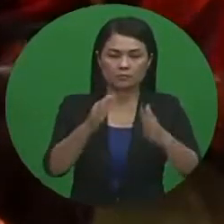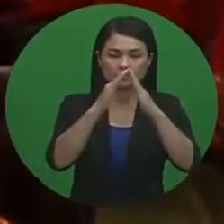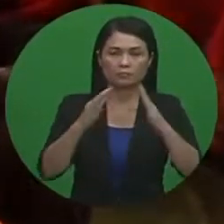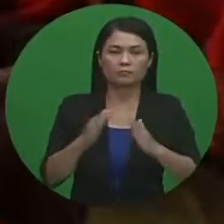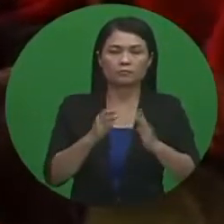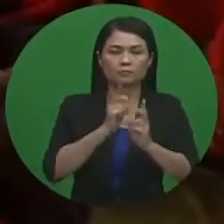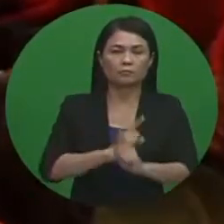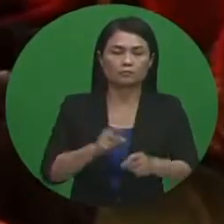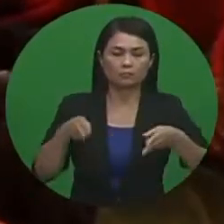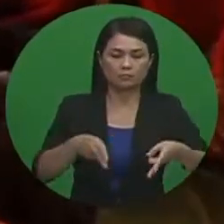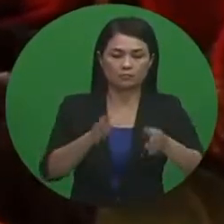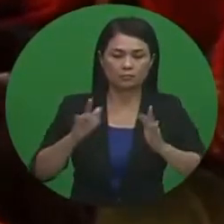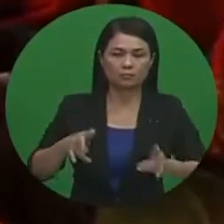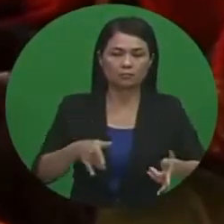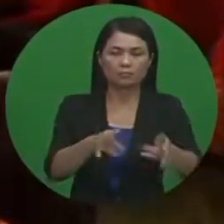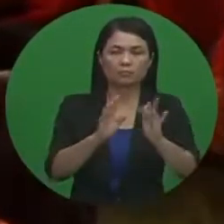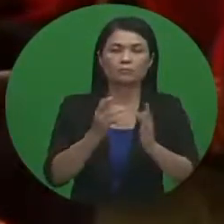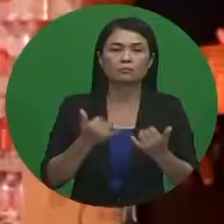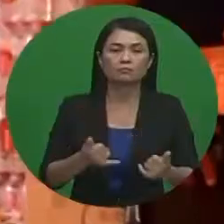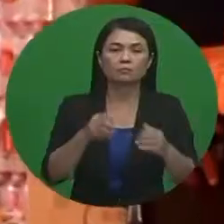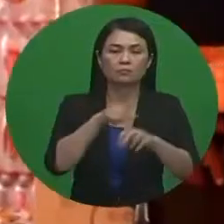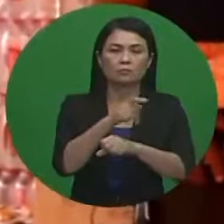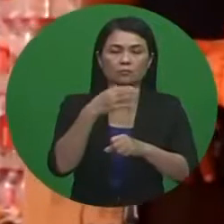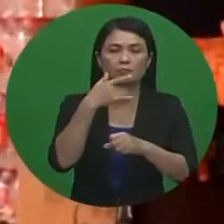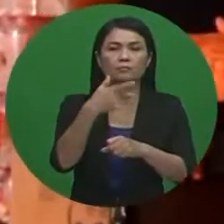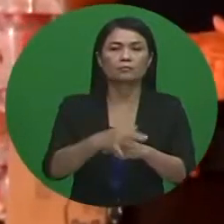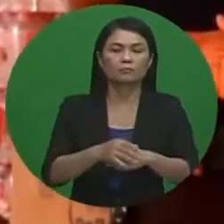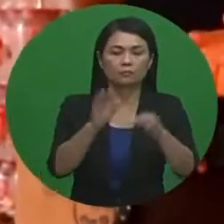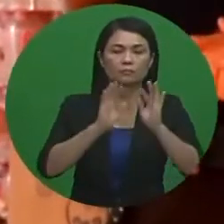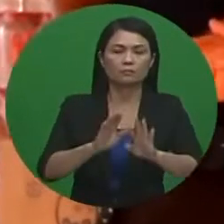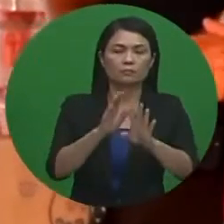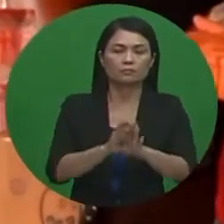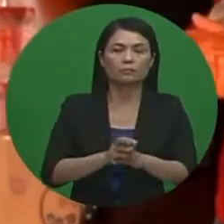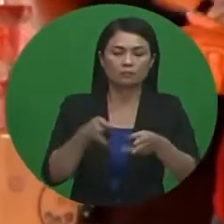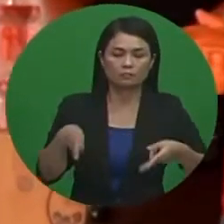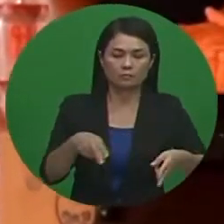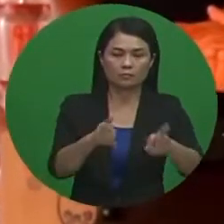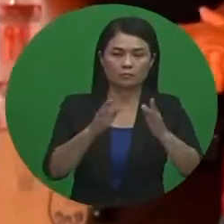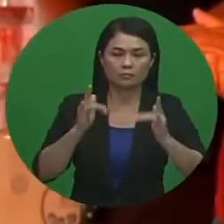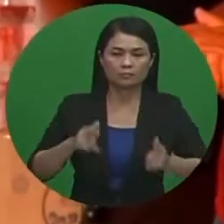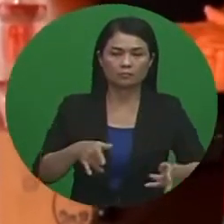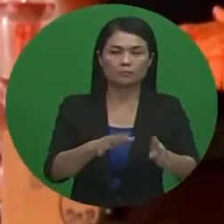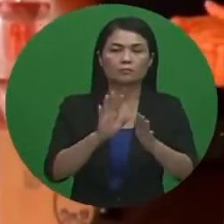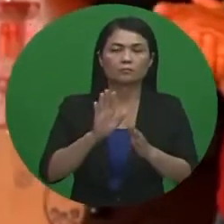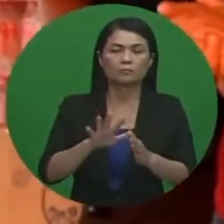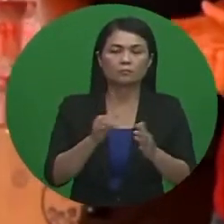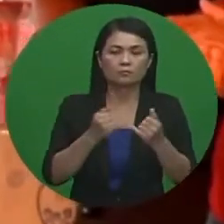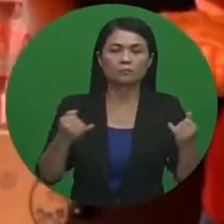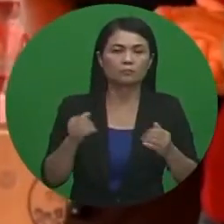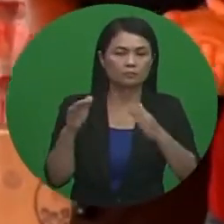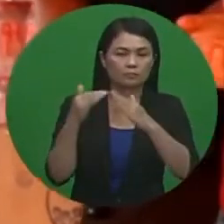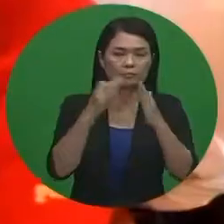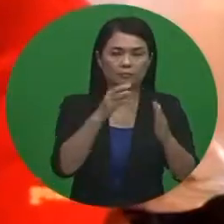នៅតាមអូរប្រឡាយបច្ចុប្បន្នរដ្ឋបាលខេត្តព្រះសីហនុកំពុងជំរុញការស្ដារអូរប្រឡាយ5ខ្សែក្នុងក្រុងព្រះសីហនុ